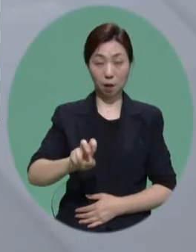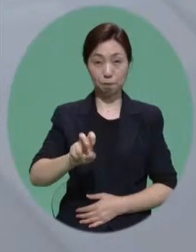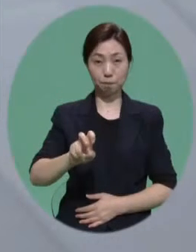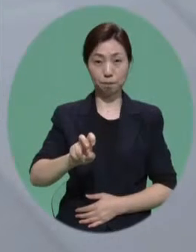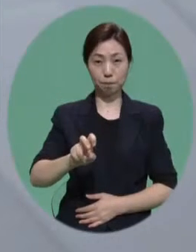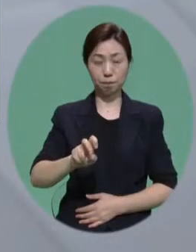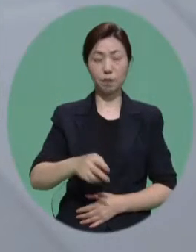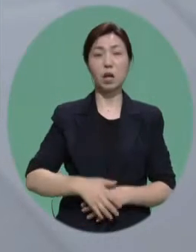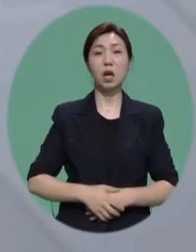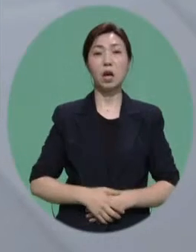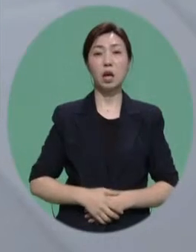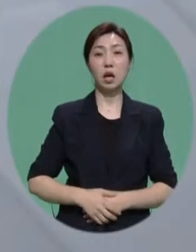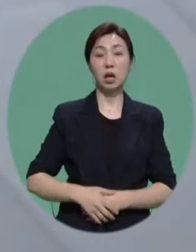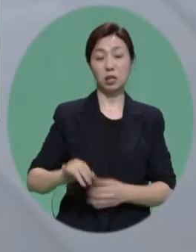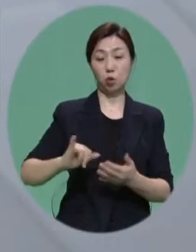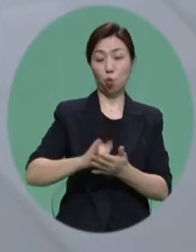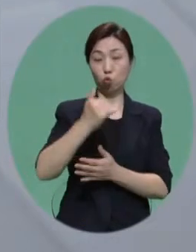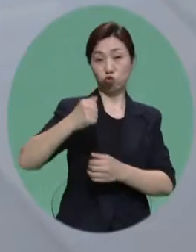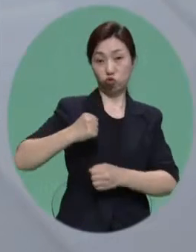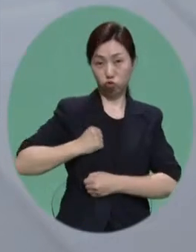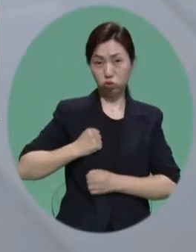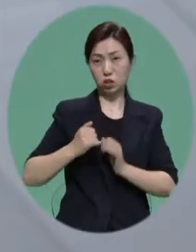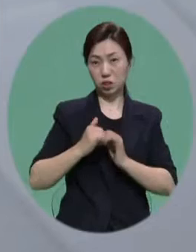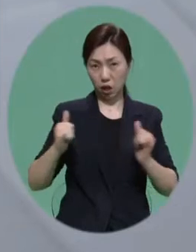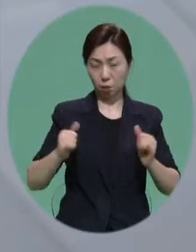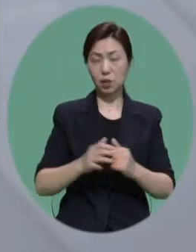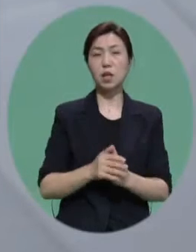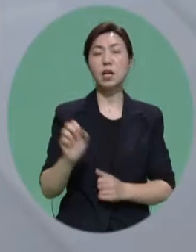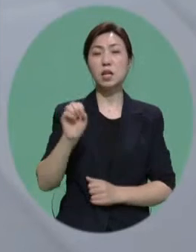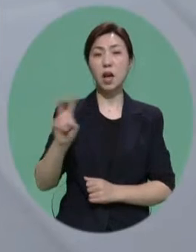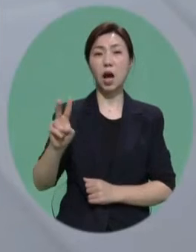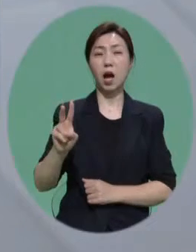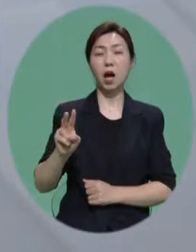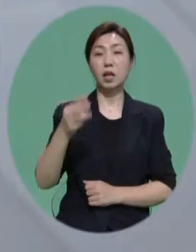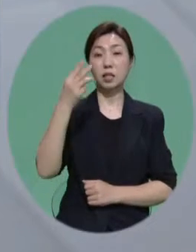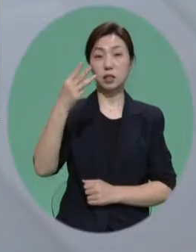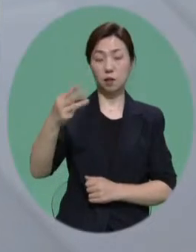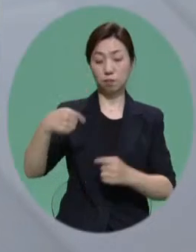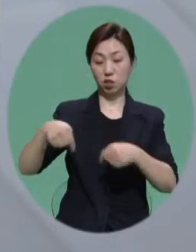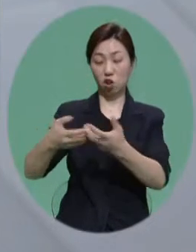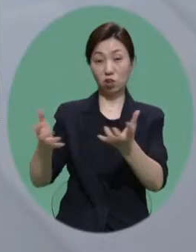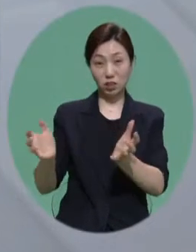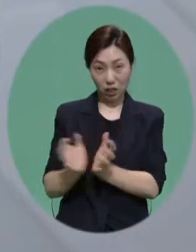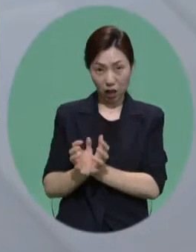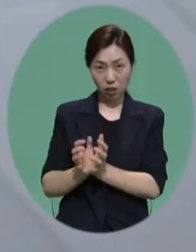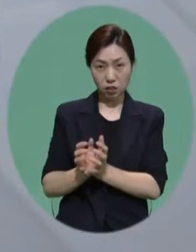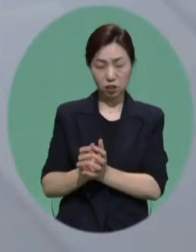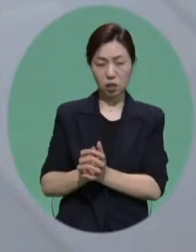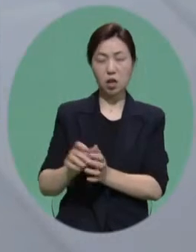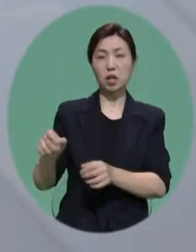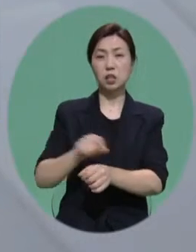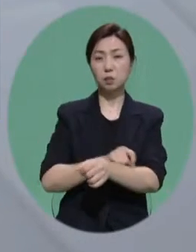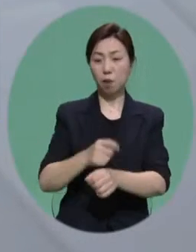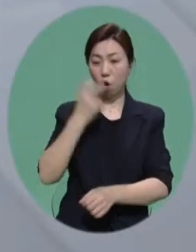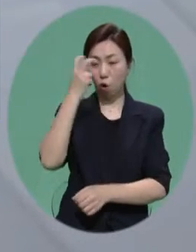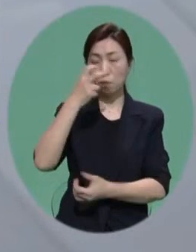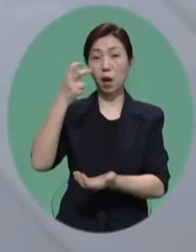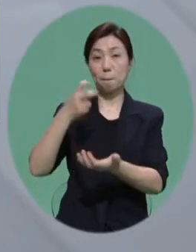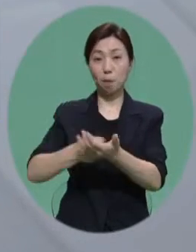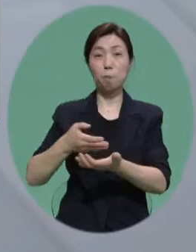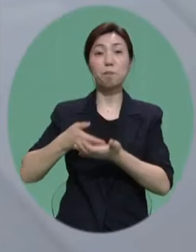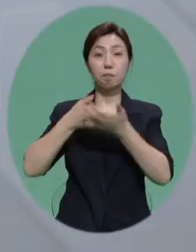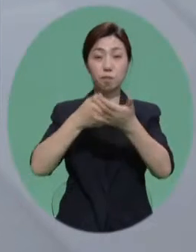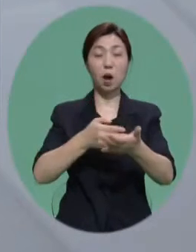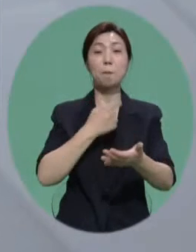지금 야 3당 은 다 합의해서 법안을 했거든요 마음을 그 당 화분에 이야기 해 보셨습니까 수박 날 이제 네